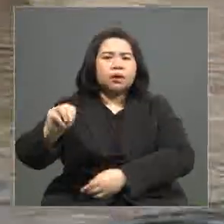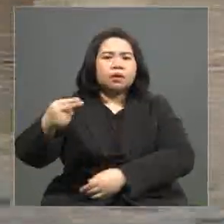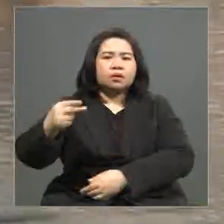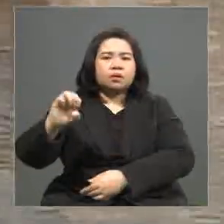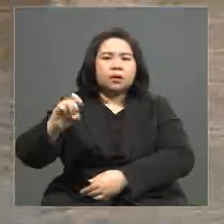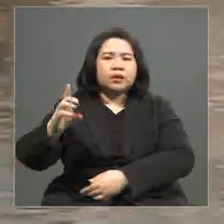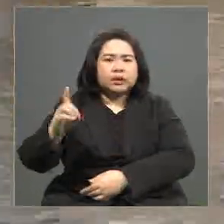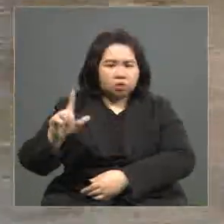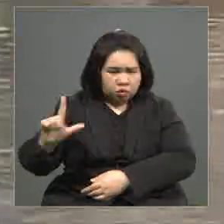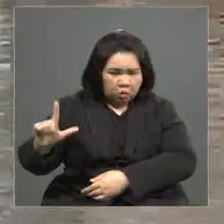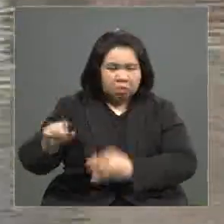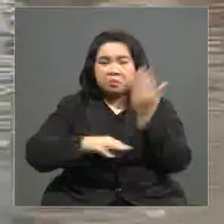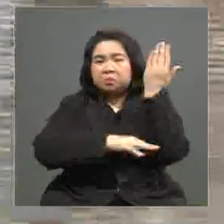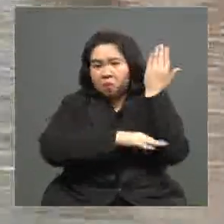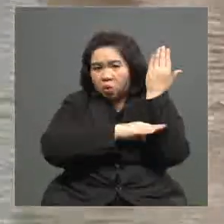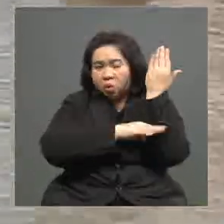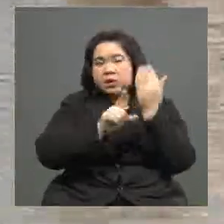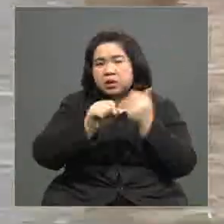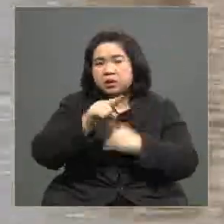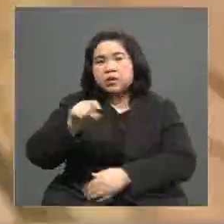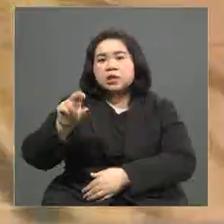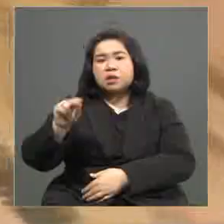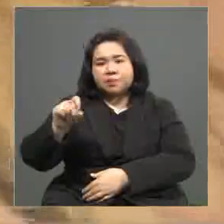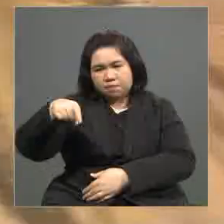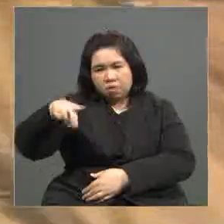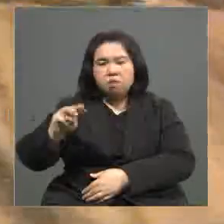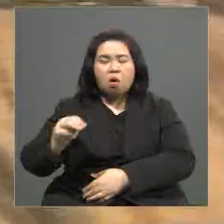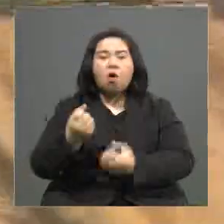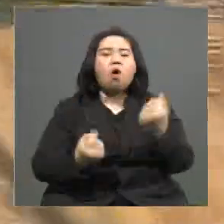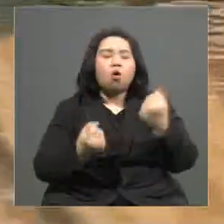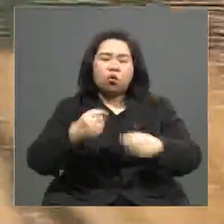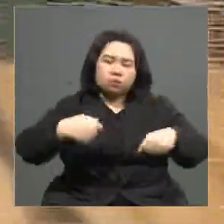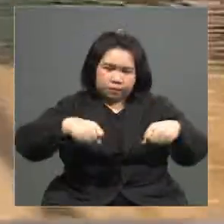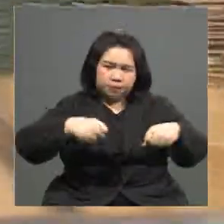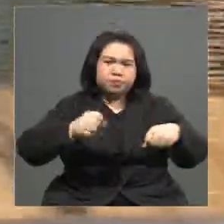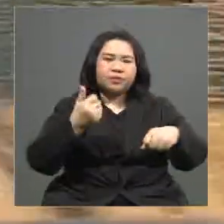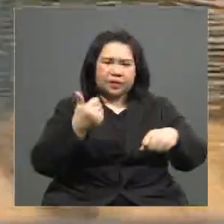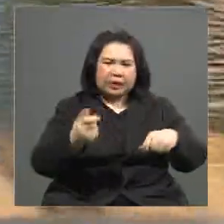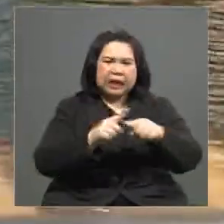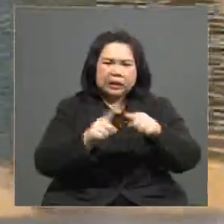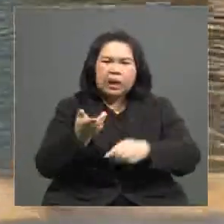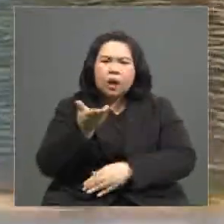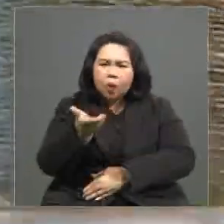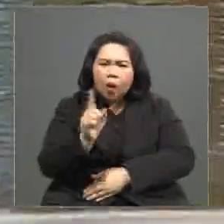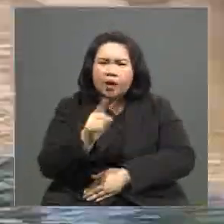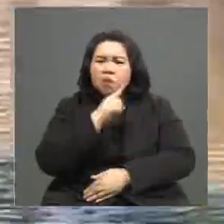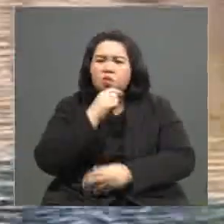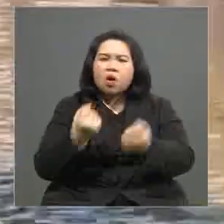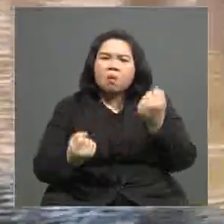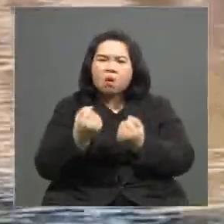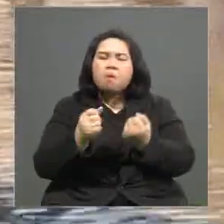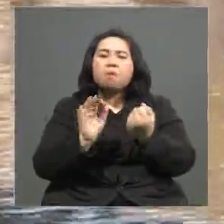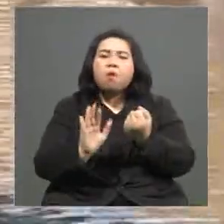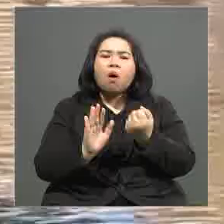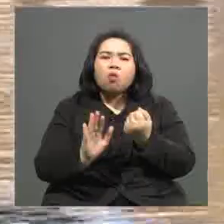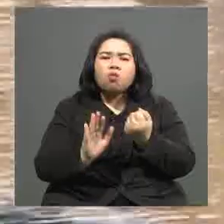ขังอยู่ในระดับ 20-30 เซนติเมตรรถทุกชนิดสามารถสัญจรได้แต่ชาวบ้านขอความร่วมมือค่ะให้สัญจรด้วยความระมัดระ